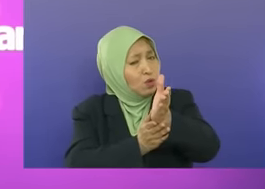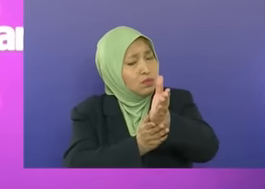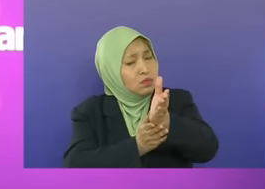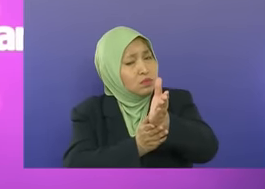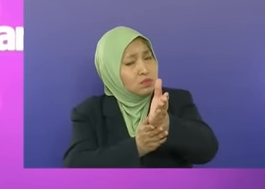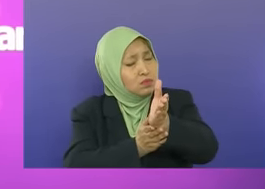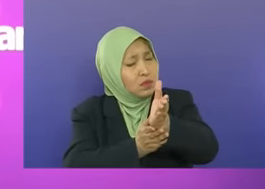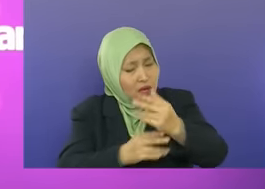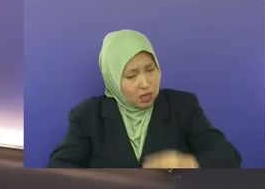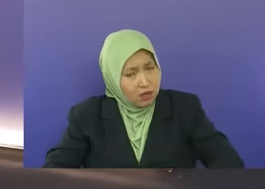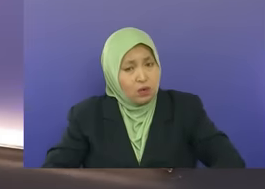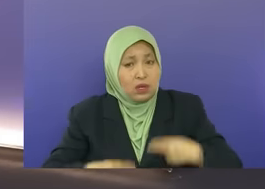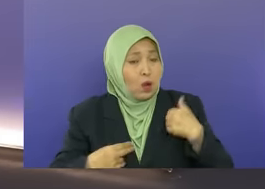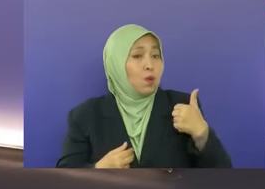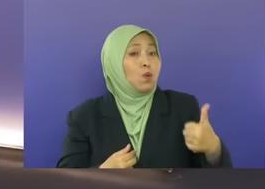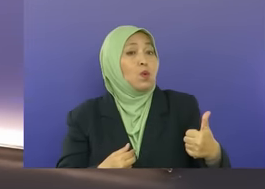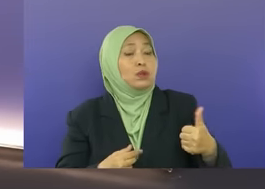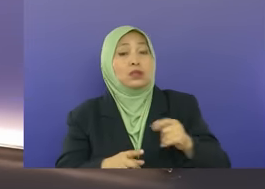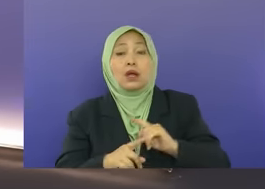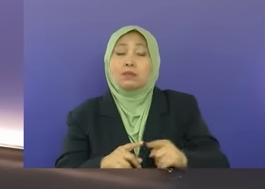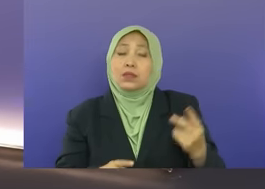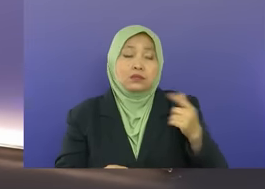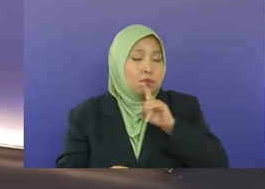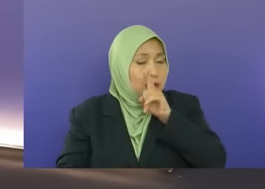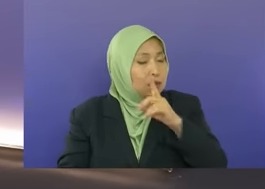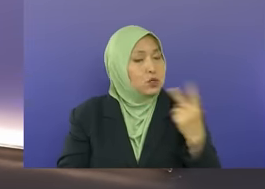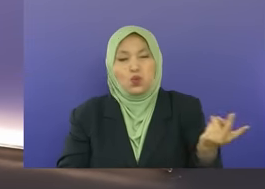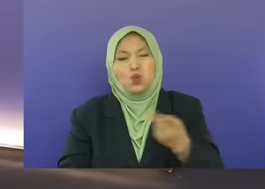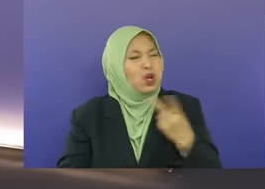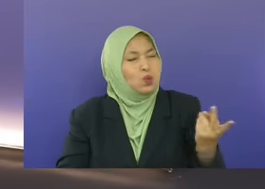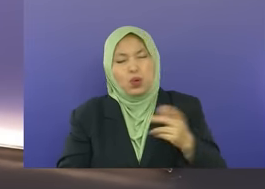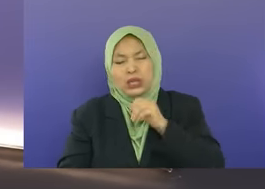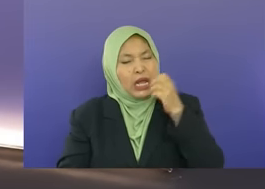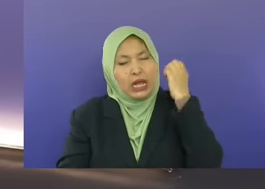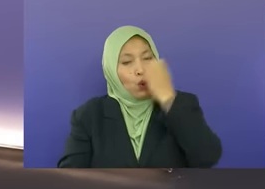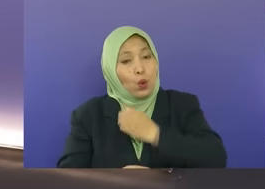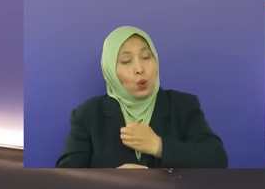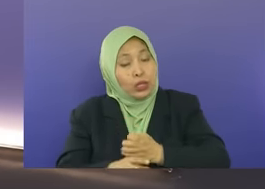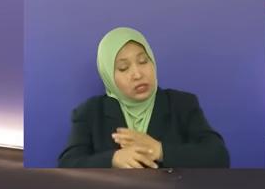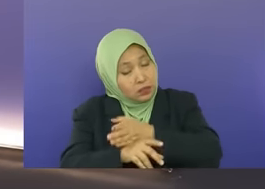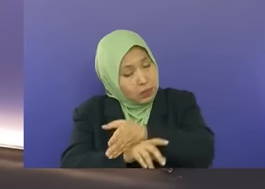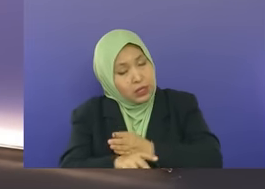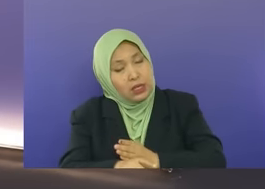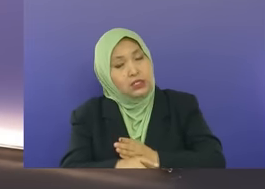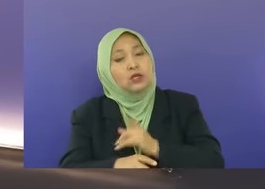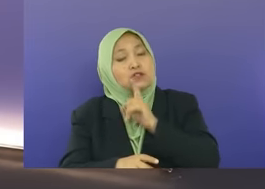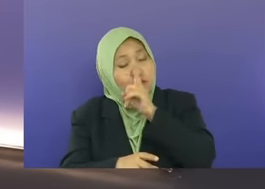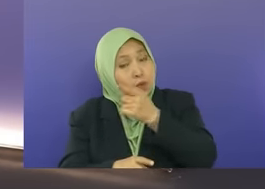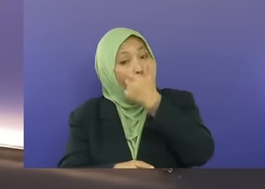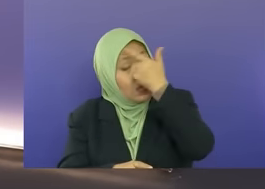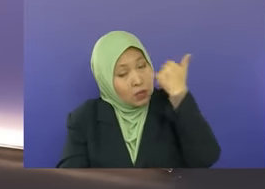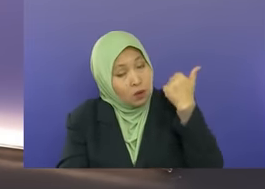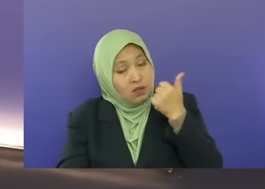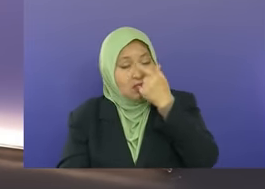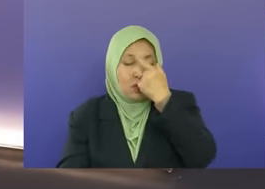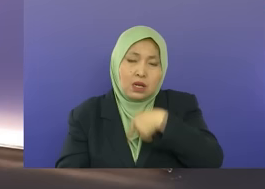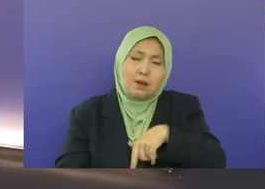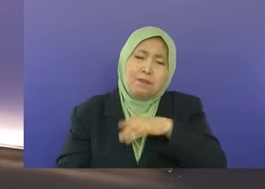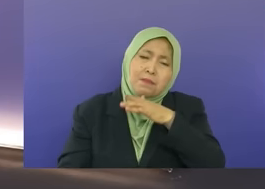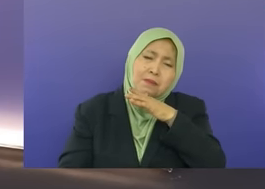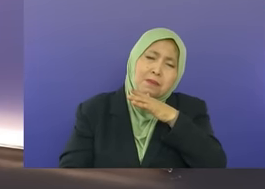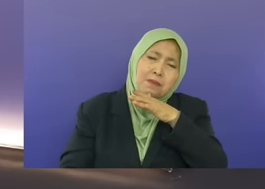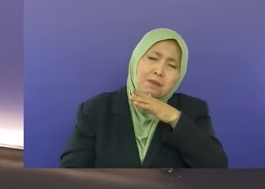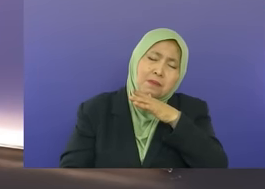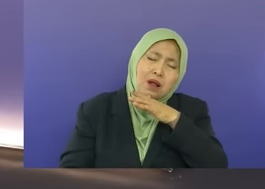dihidupkan ini bagus misalnya tapi dua-duanya pasal yang disembelih ini pastinya sedihlah ibu yang